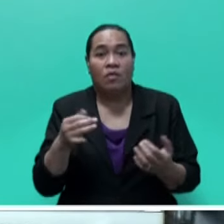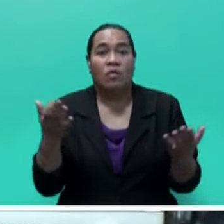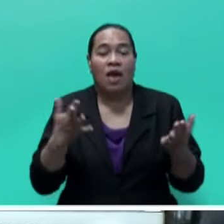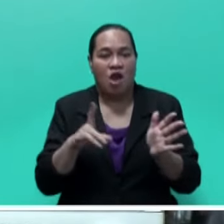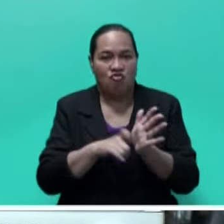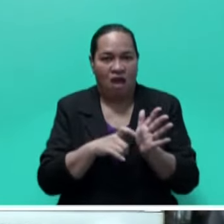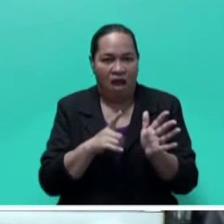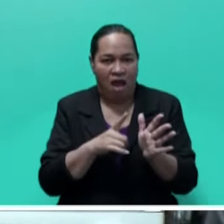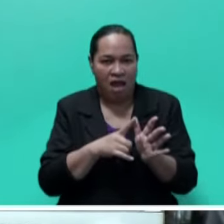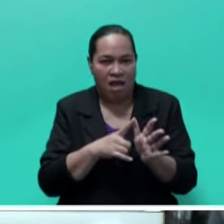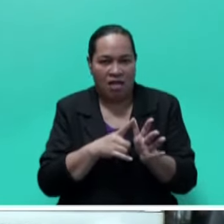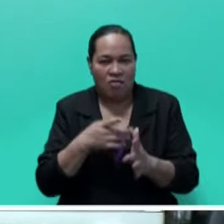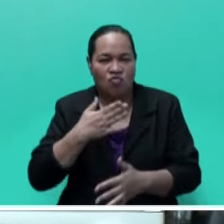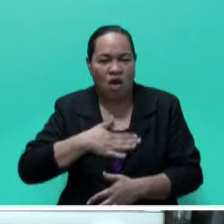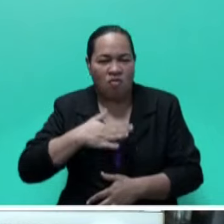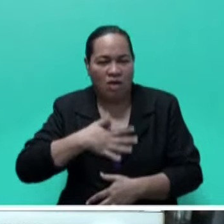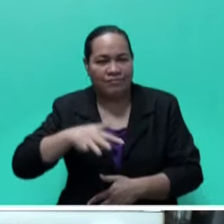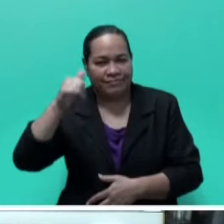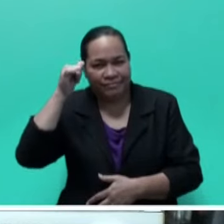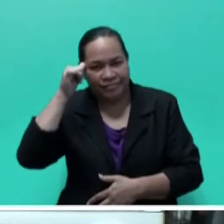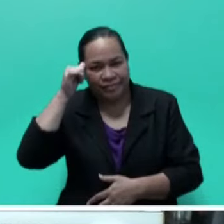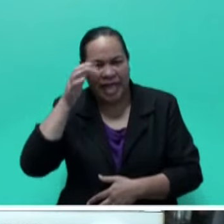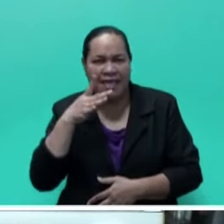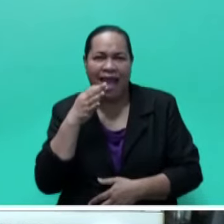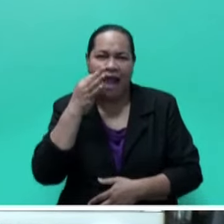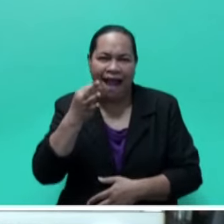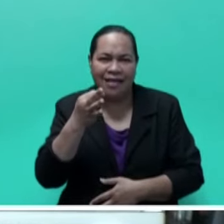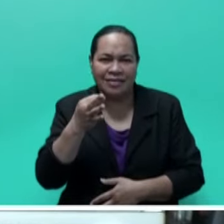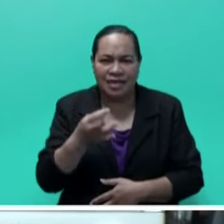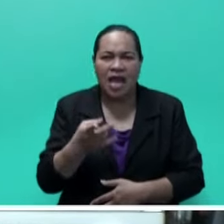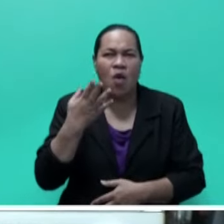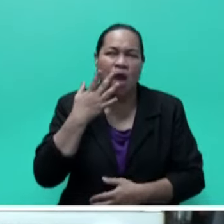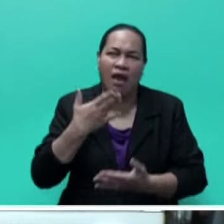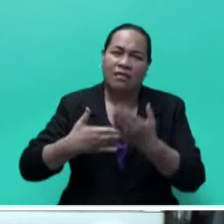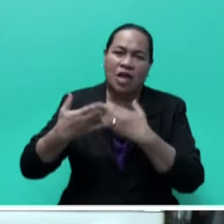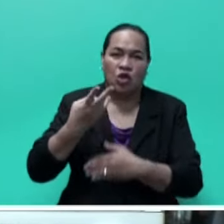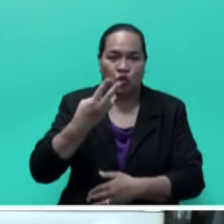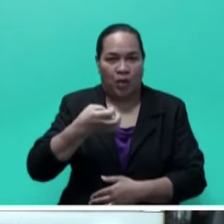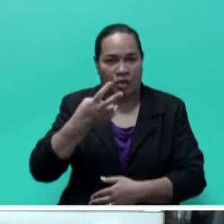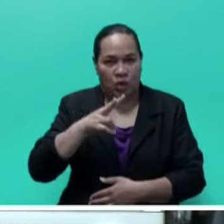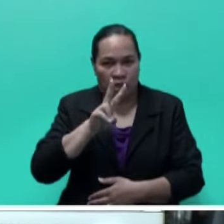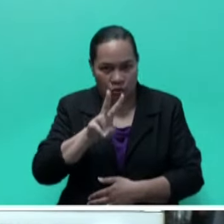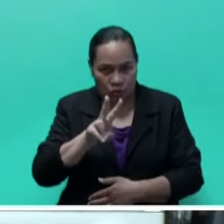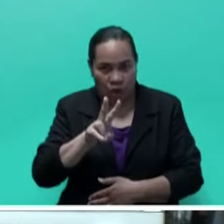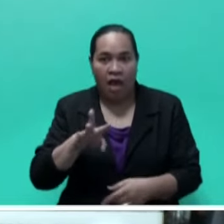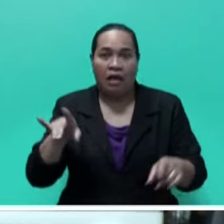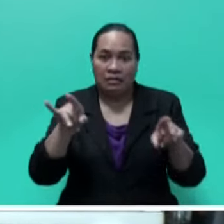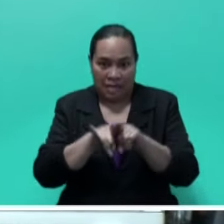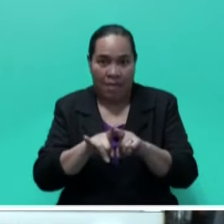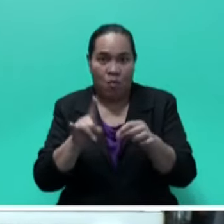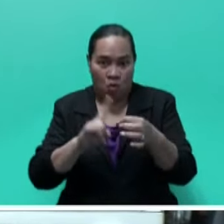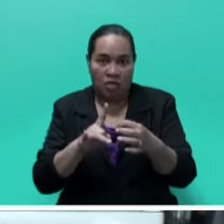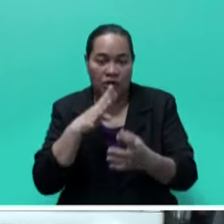ora ka tarongi e na ronondolu rosunga vulkarua ka tarongi talangawe kitou e